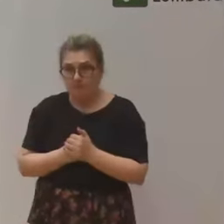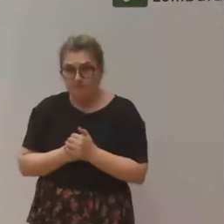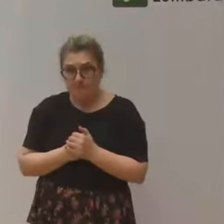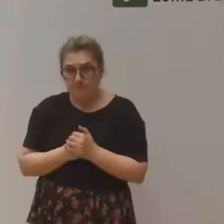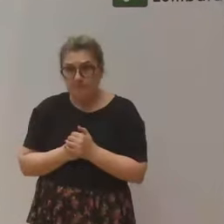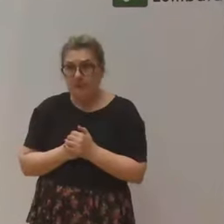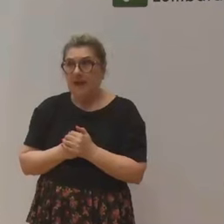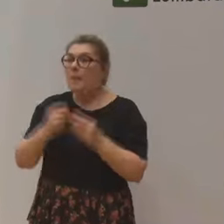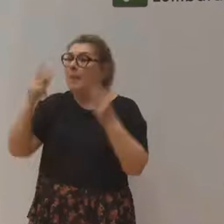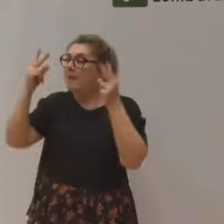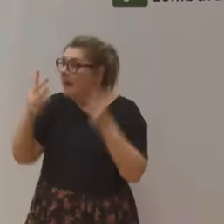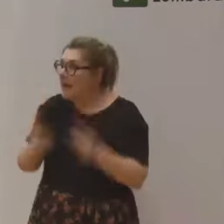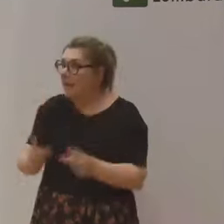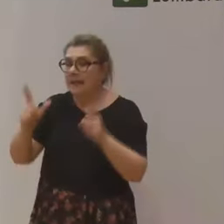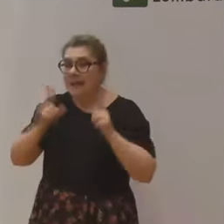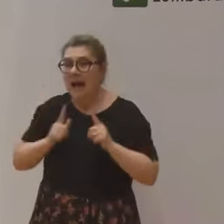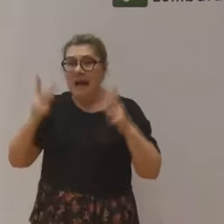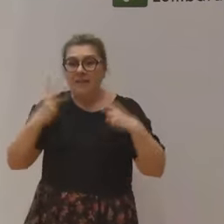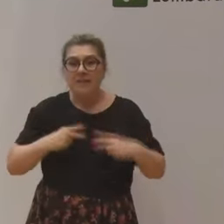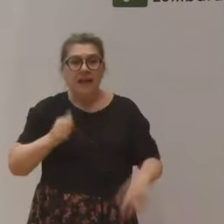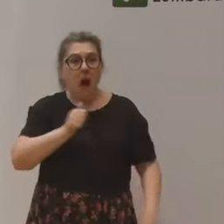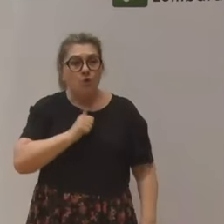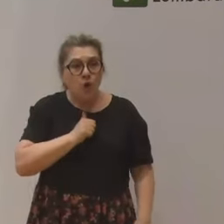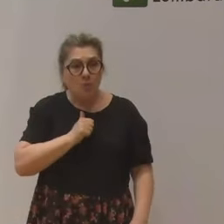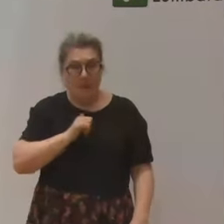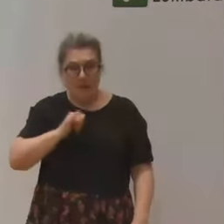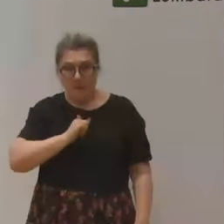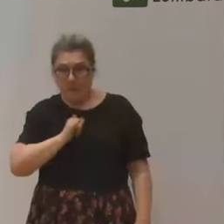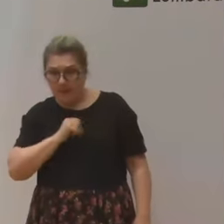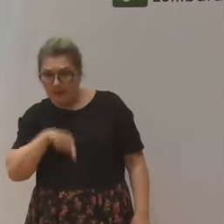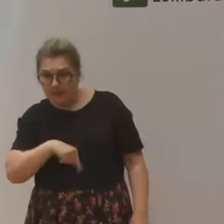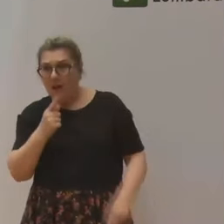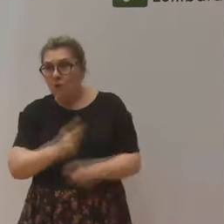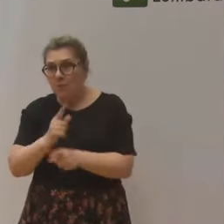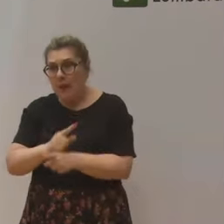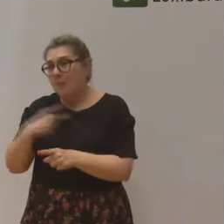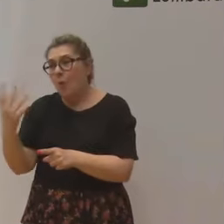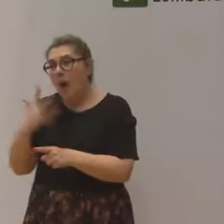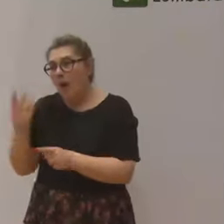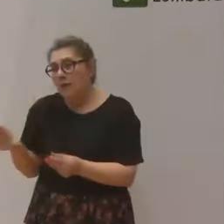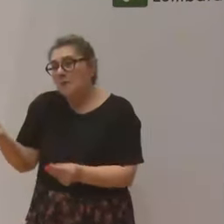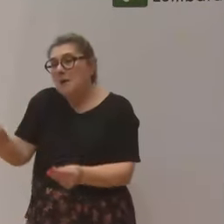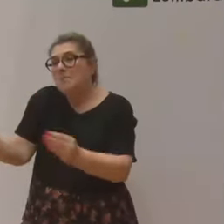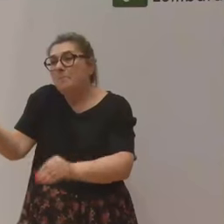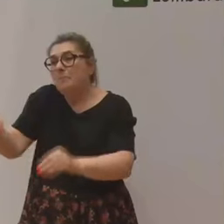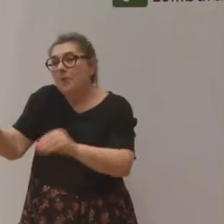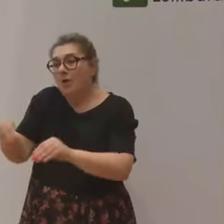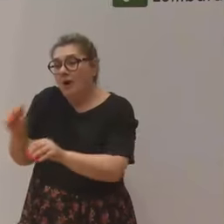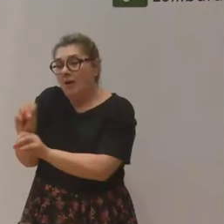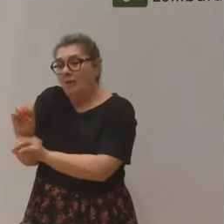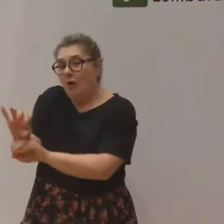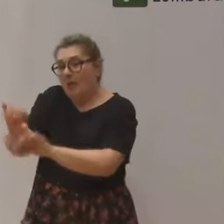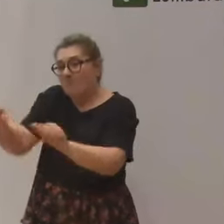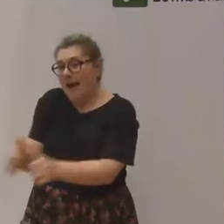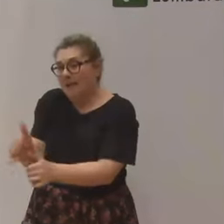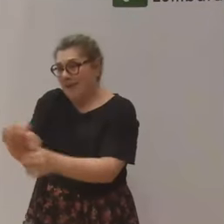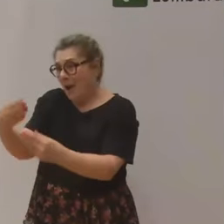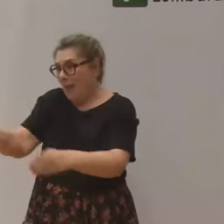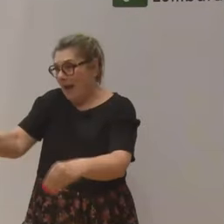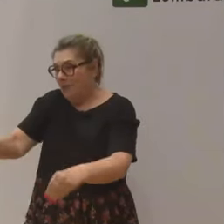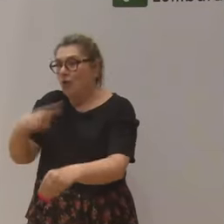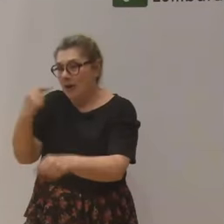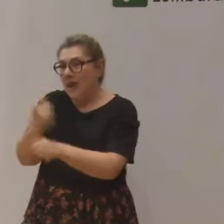rendere davvero la vita autonoma e indipendente, insomma, dobbiamo fare qualcosa di più, e anche in questa direzione